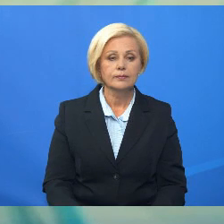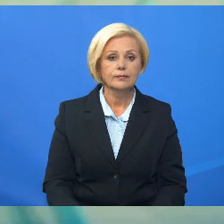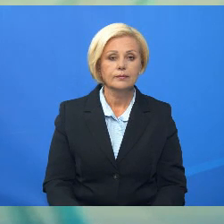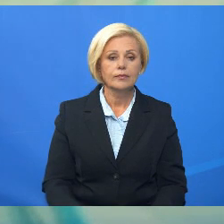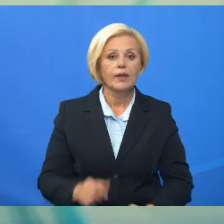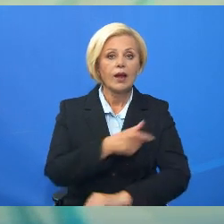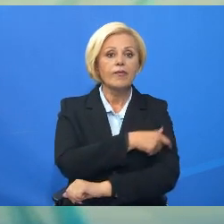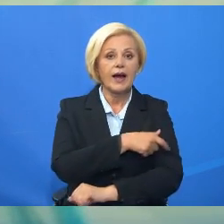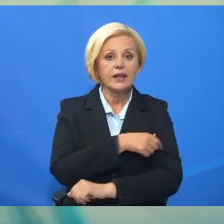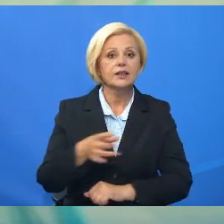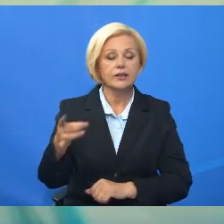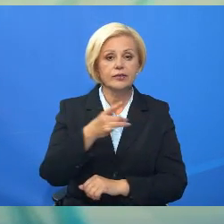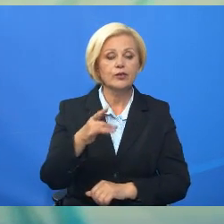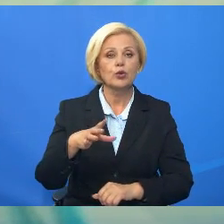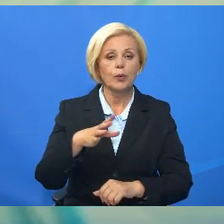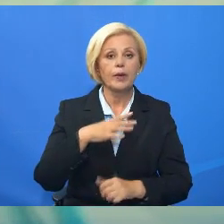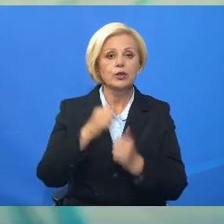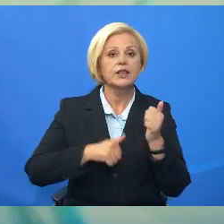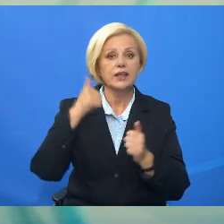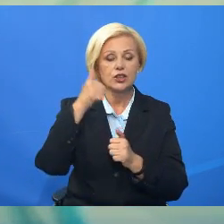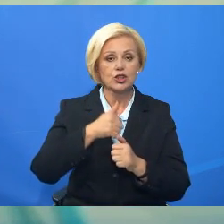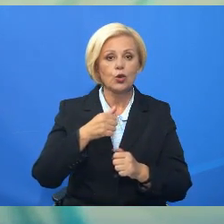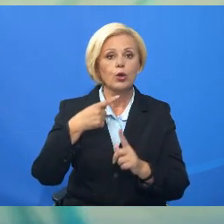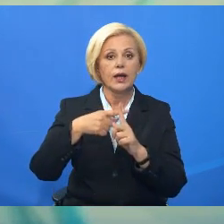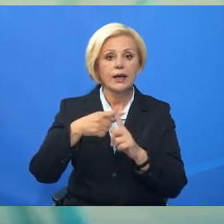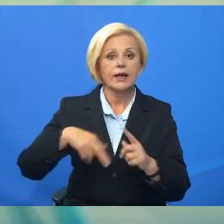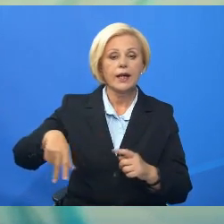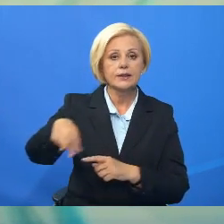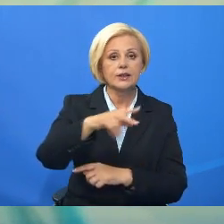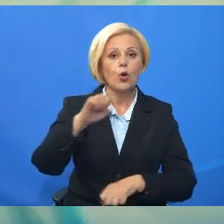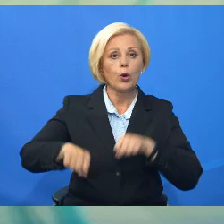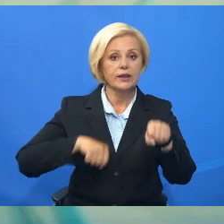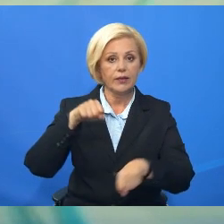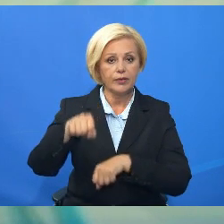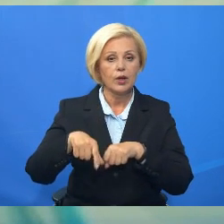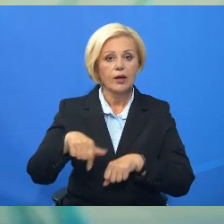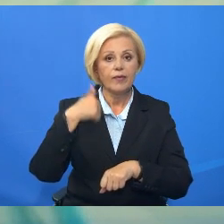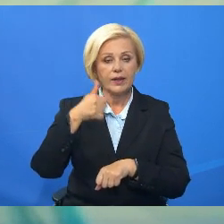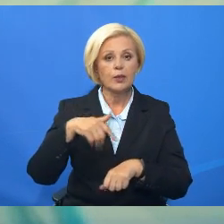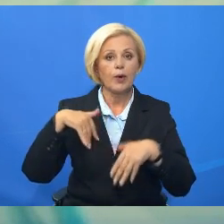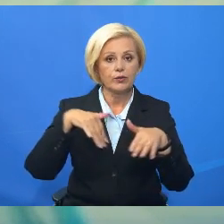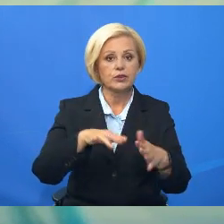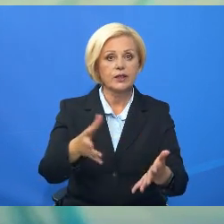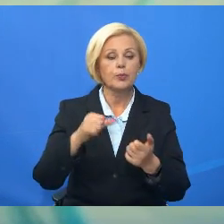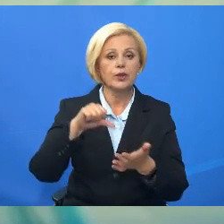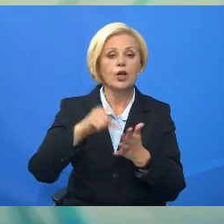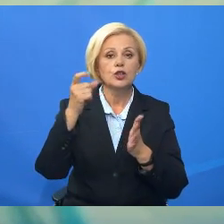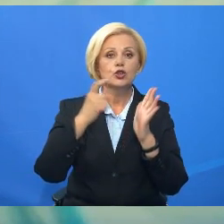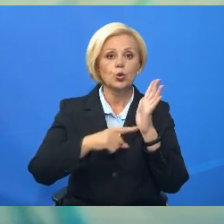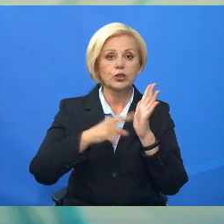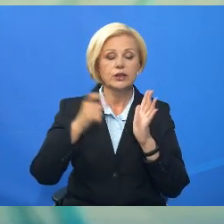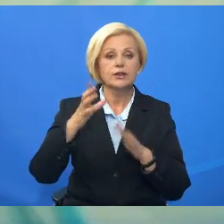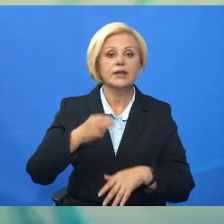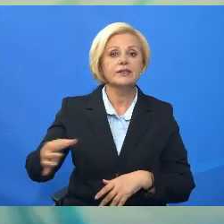У Калінкавіцкім раёне прайшоў штогадовы хрэсны ход на велосипедах. Сёлета ў шэсці прынялі ўдзел 160 чалавек з